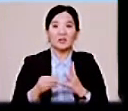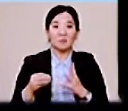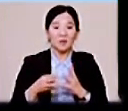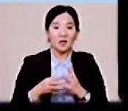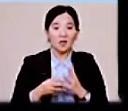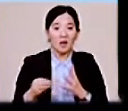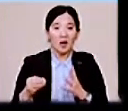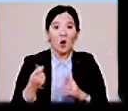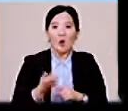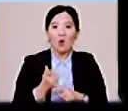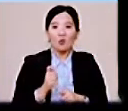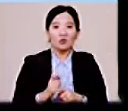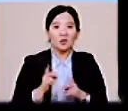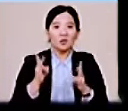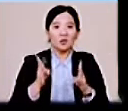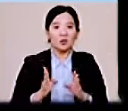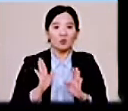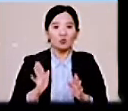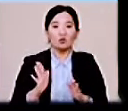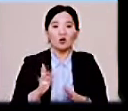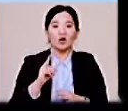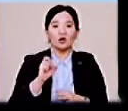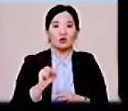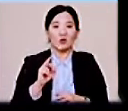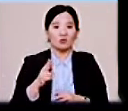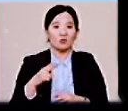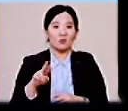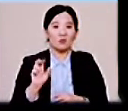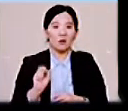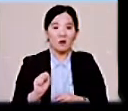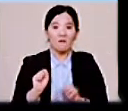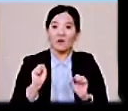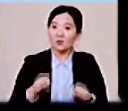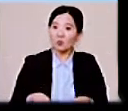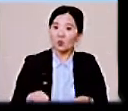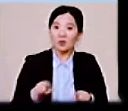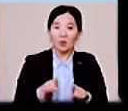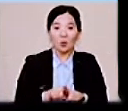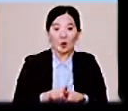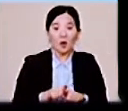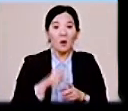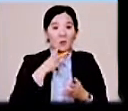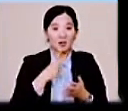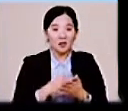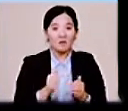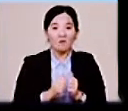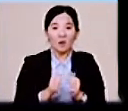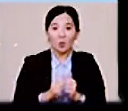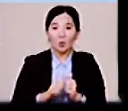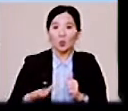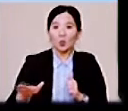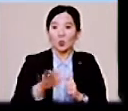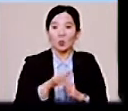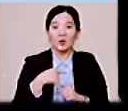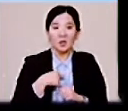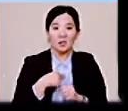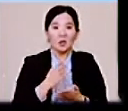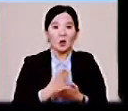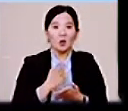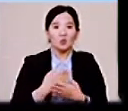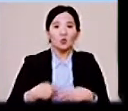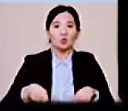грозит жажда. Возможно ли такое? Ведь посмотрите, вокруг нас находится столько